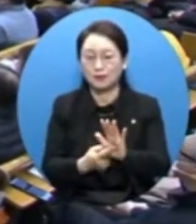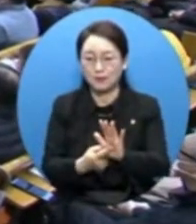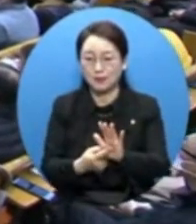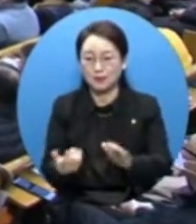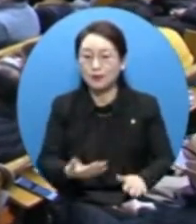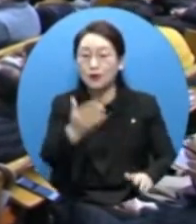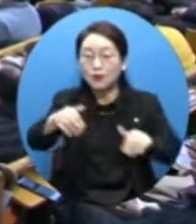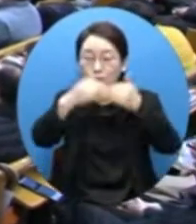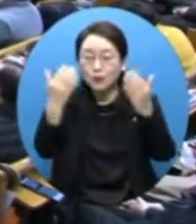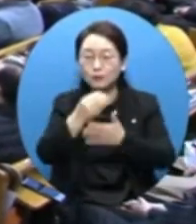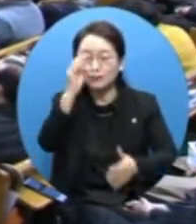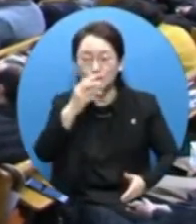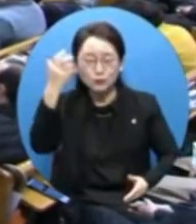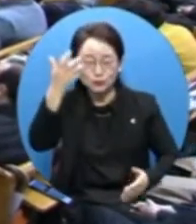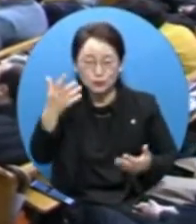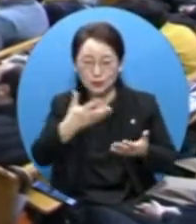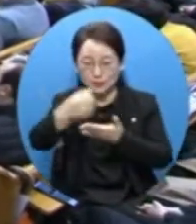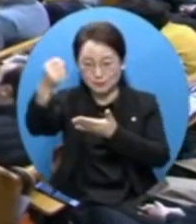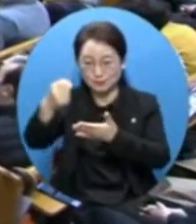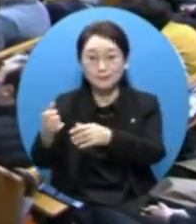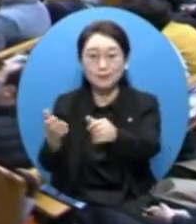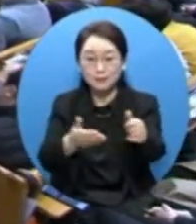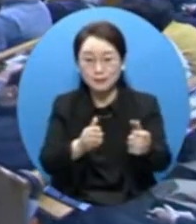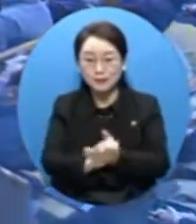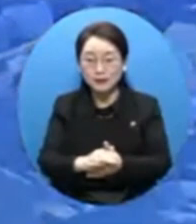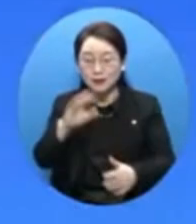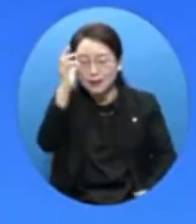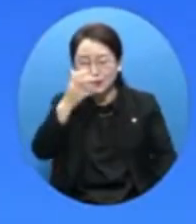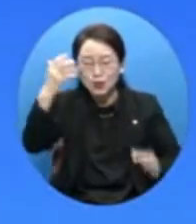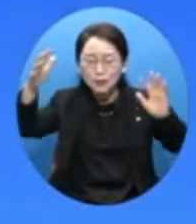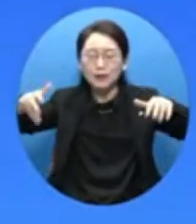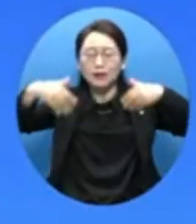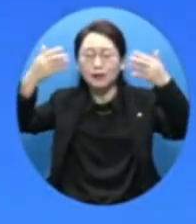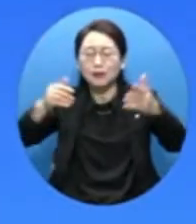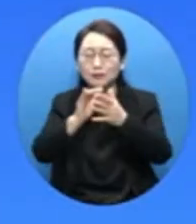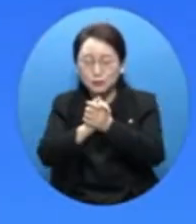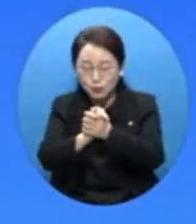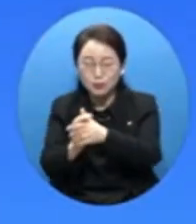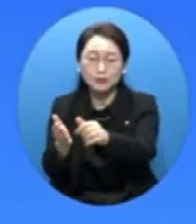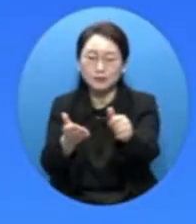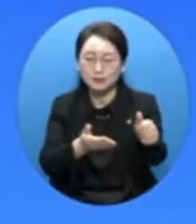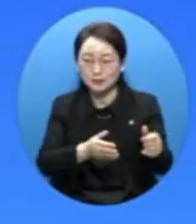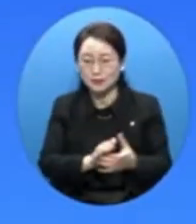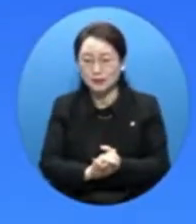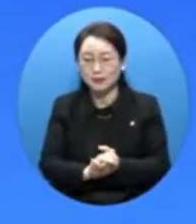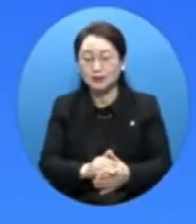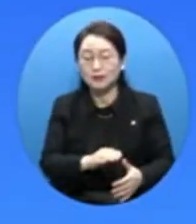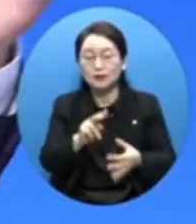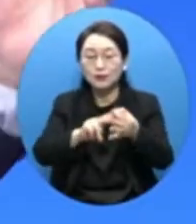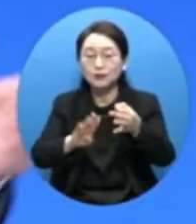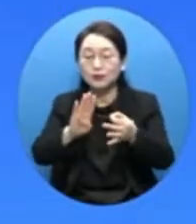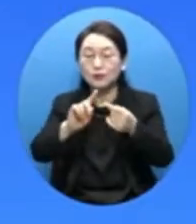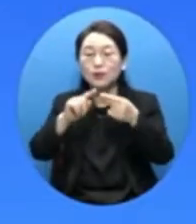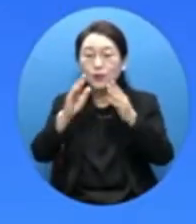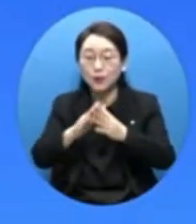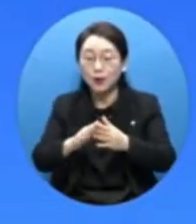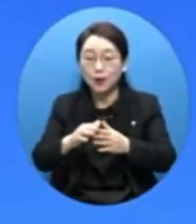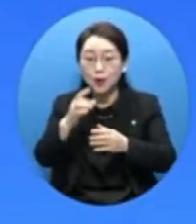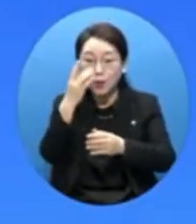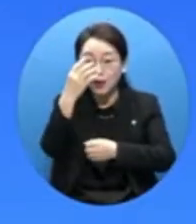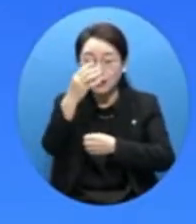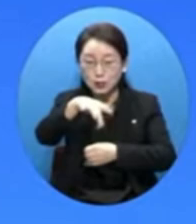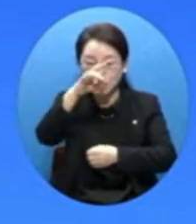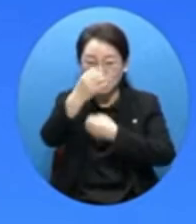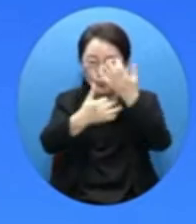여러분 모두가 성령으로 충만하여 되기를 바랍니다. 성령의 바람이 불어오도록 기도하시길 바랍니다. 우리 순복음교회 불광동에 성령의 바람이